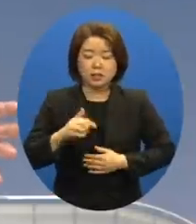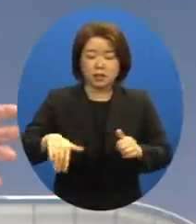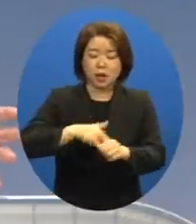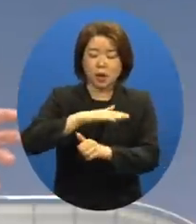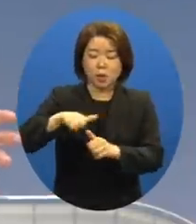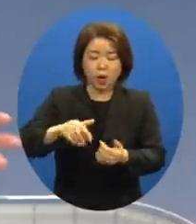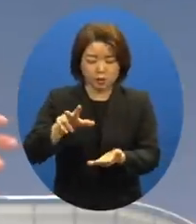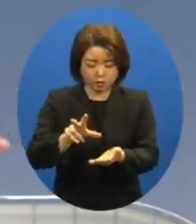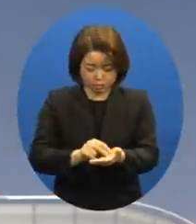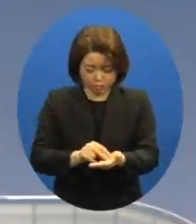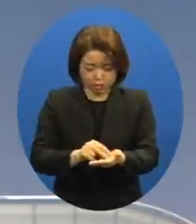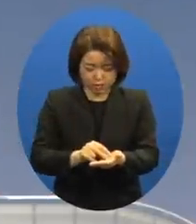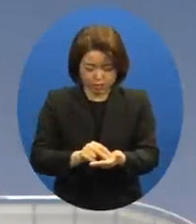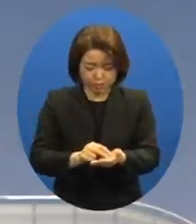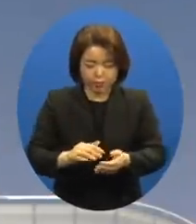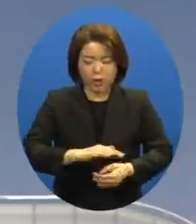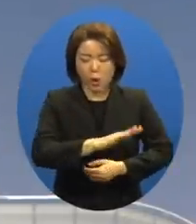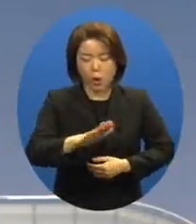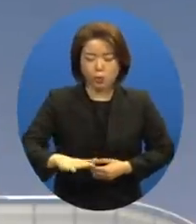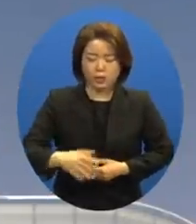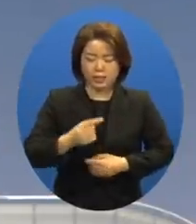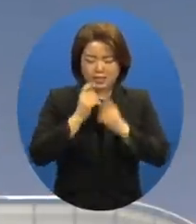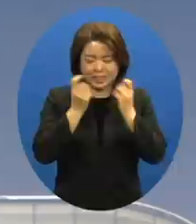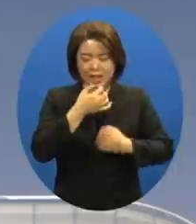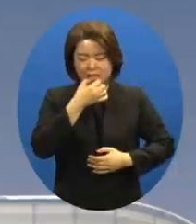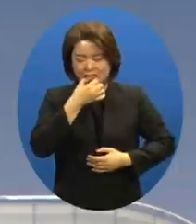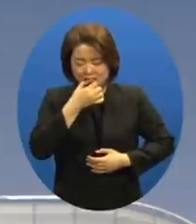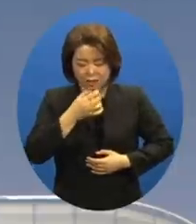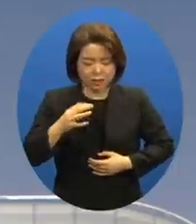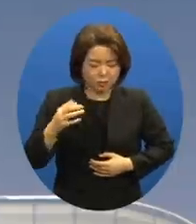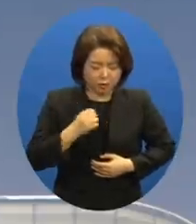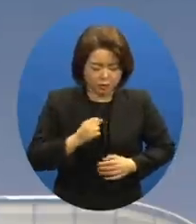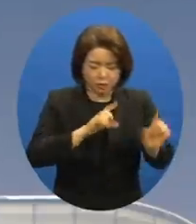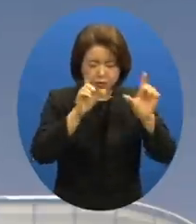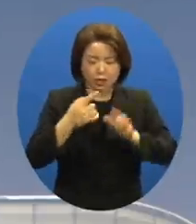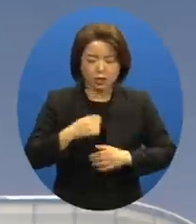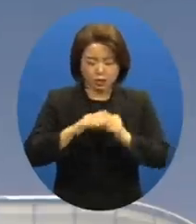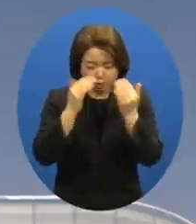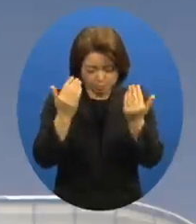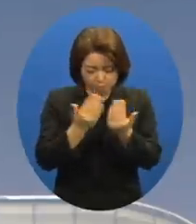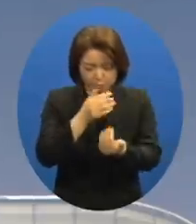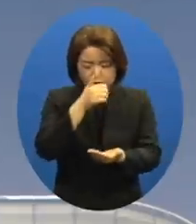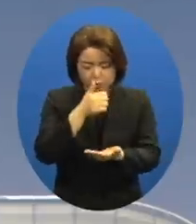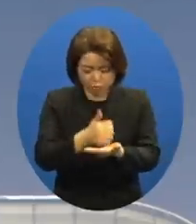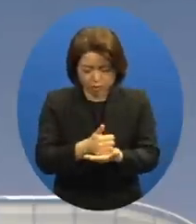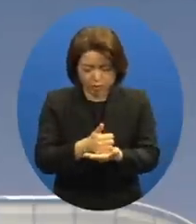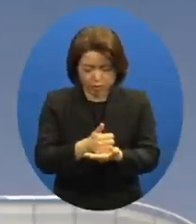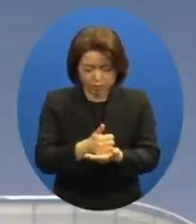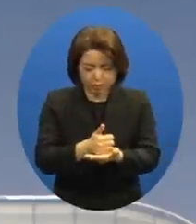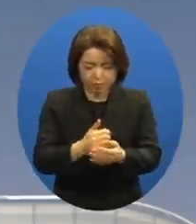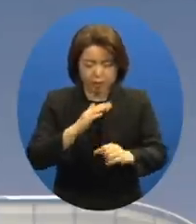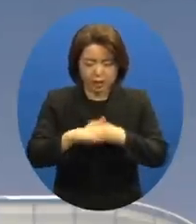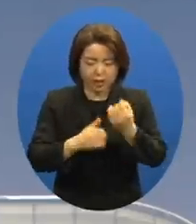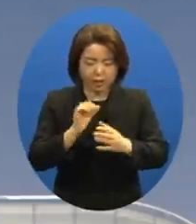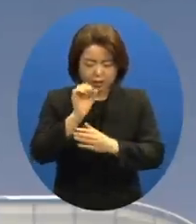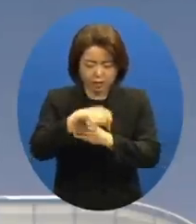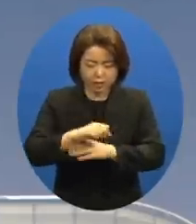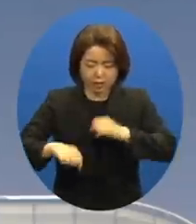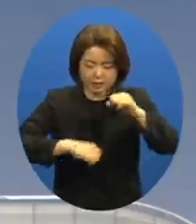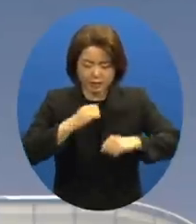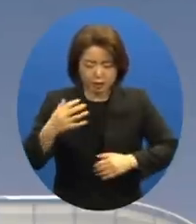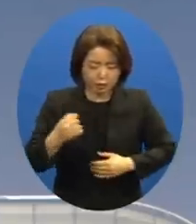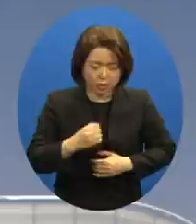문제들 우리가 이기적인 욕심으로 만 살았던 모든 죄악 뜰 하나님이 허락하신 자유를 가지고